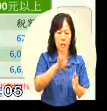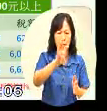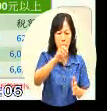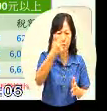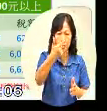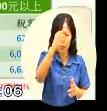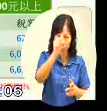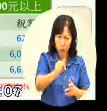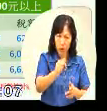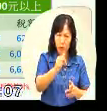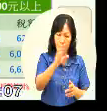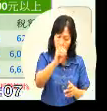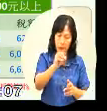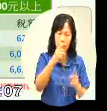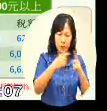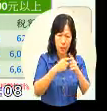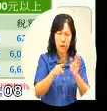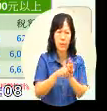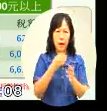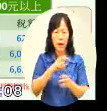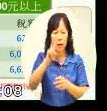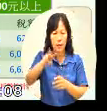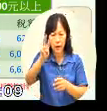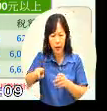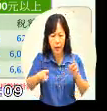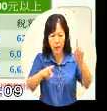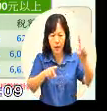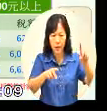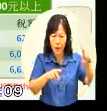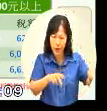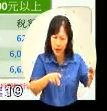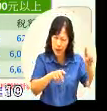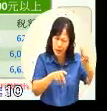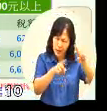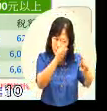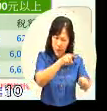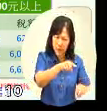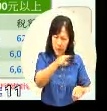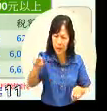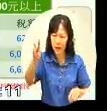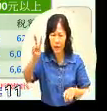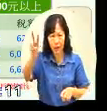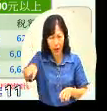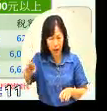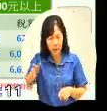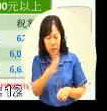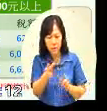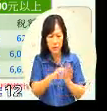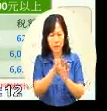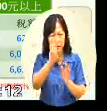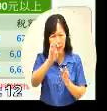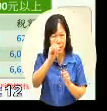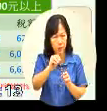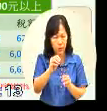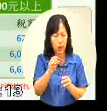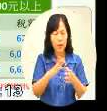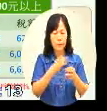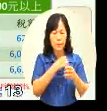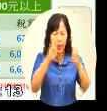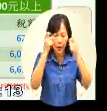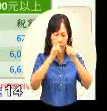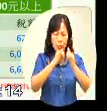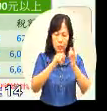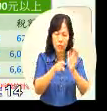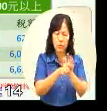46万户，2000元到1000元之间呢37万户。那换句话说呢，有高雄市呢有